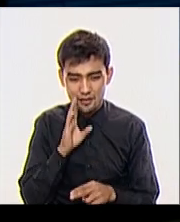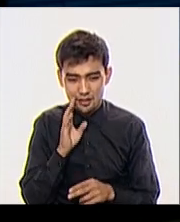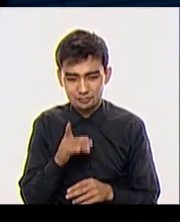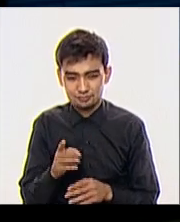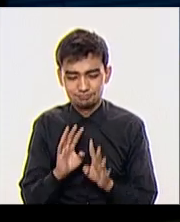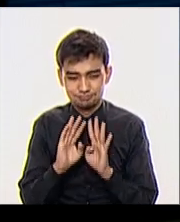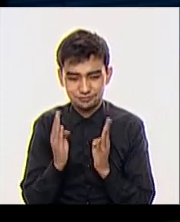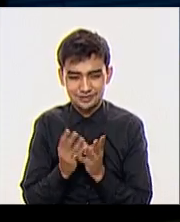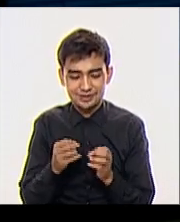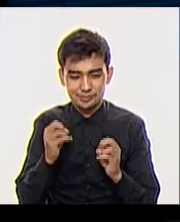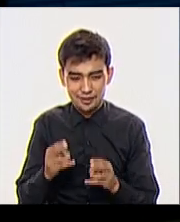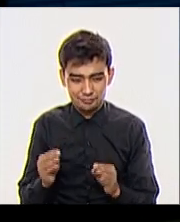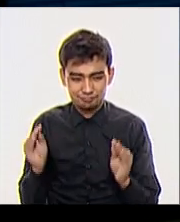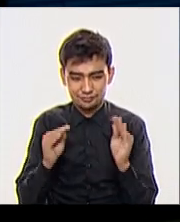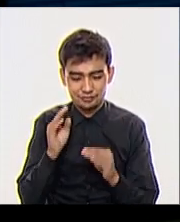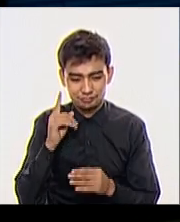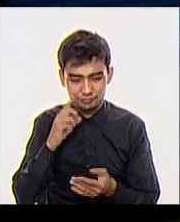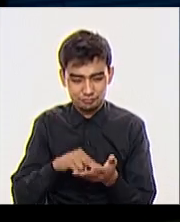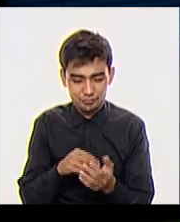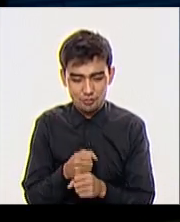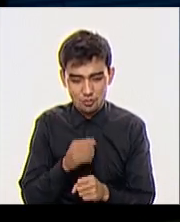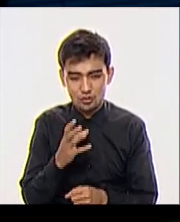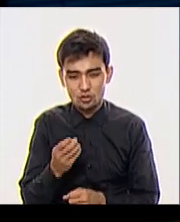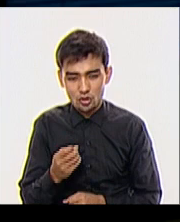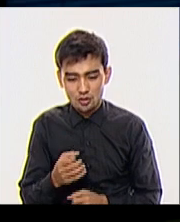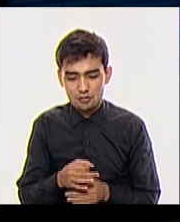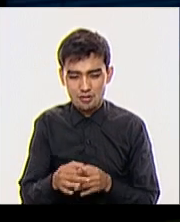тіреуіш құрылғылардың деңгейін көтеру жұмыстары жүргізіледі. Тағы